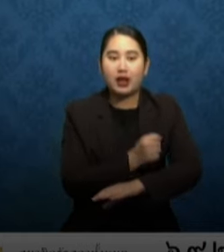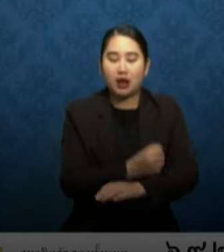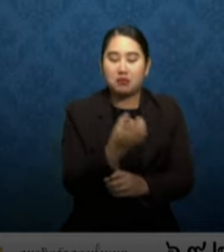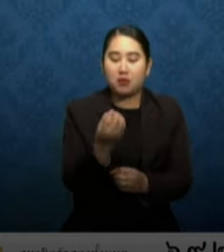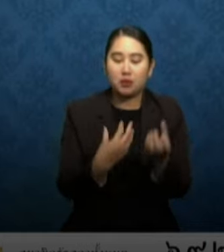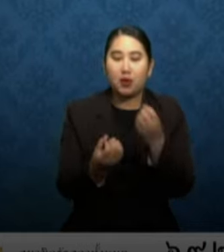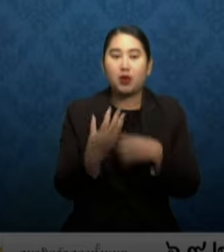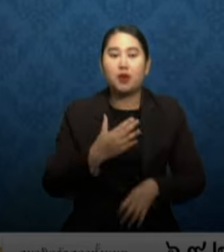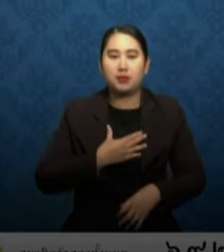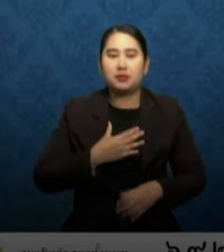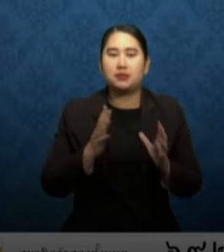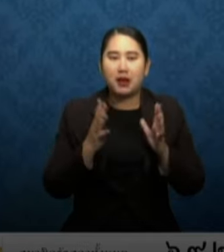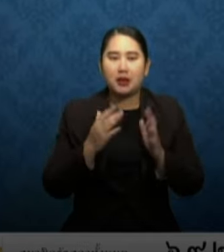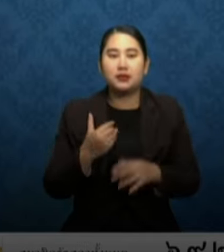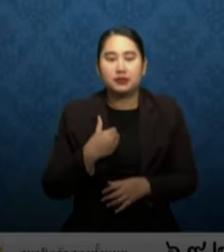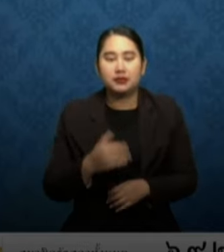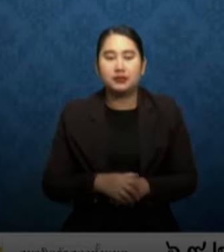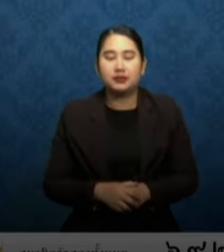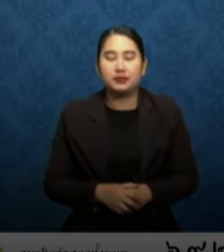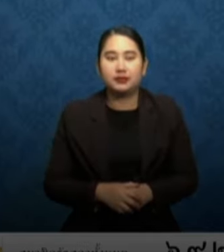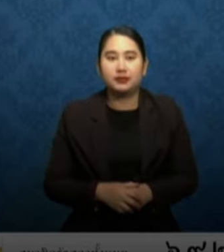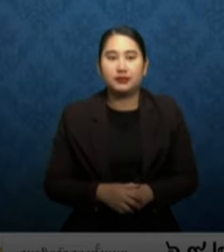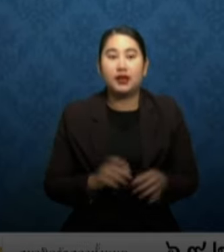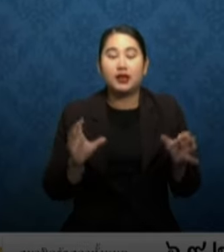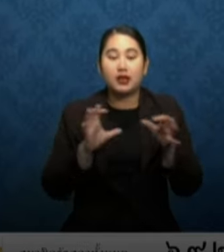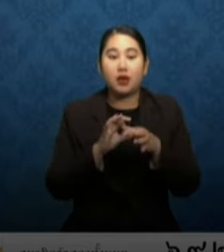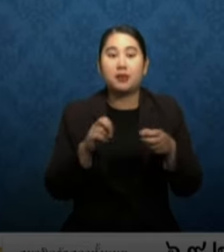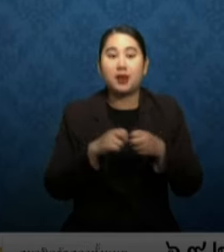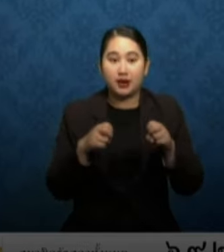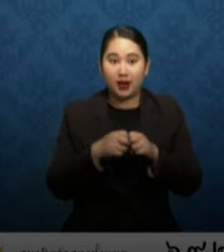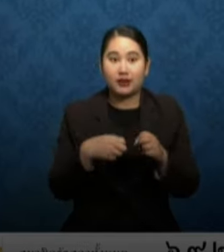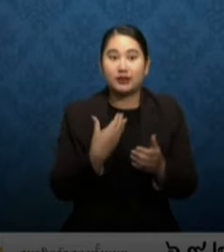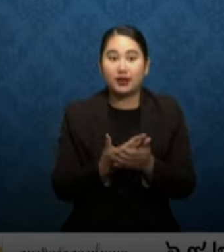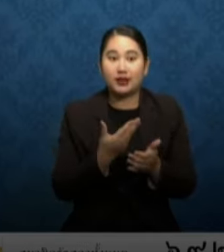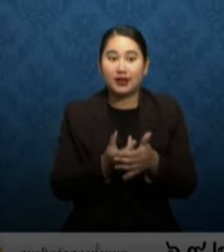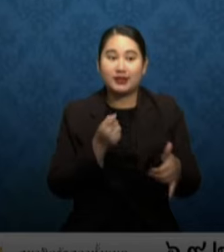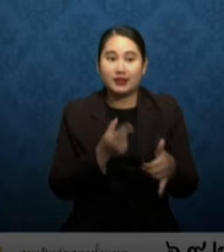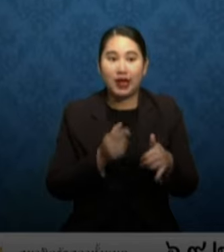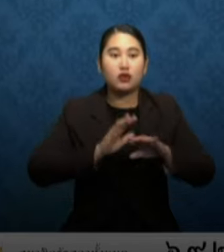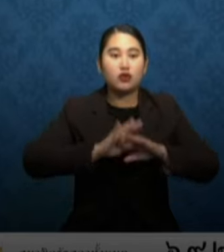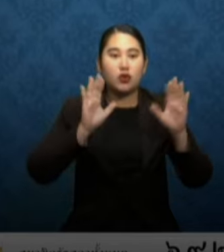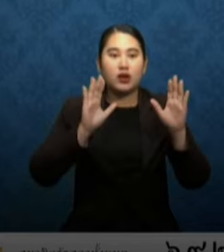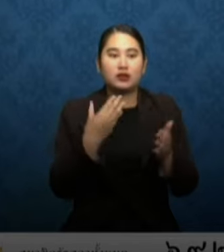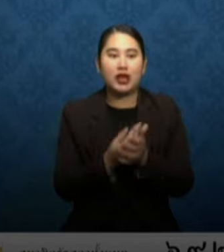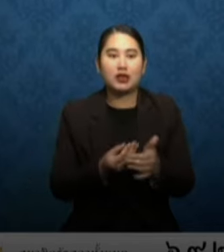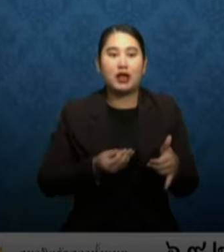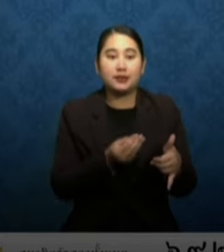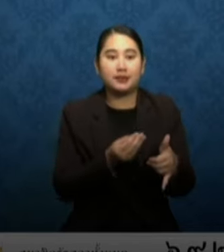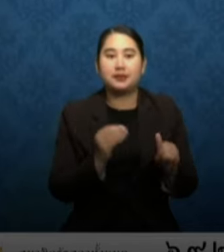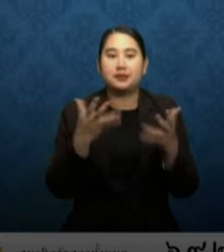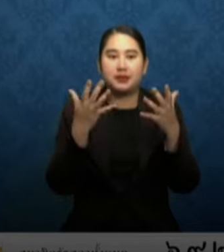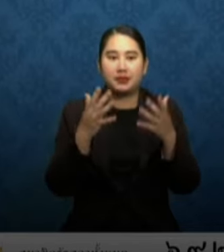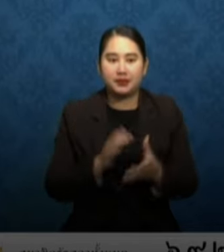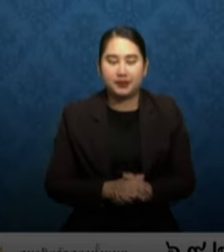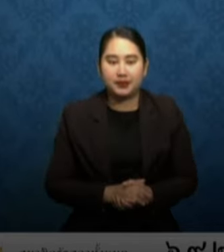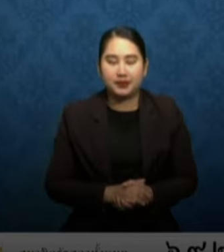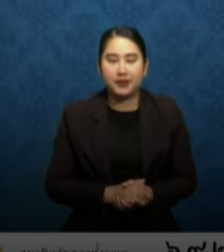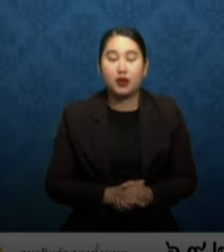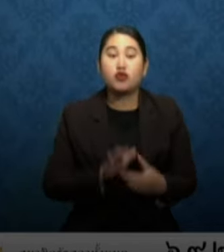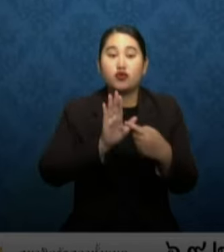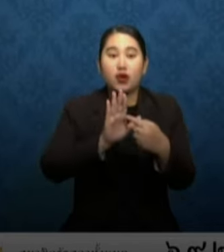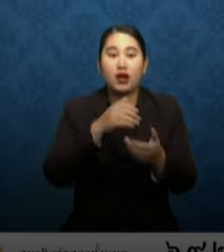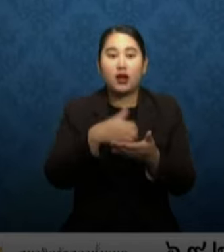จำนวนมากเกี่ยวกับปัญหาการเลิกจ้างลอยแพไม่จ่ายเงินค่าชดเชยผมขอ